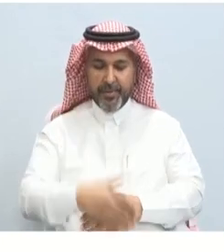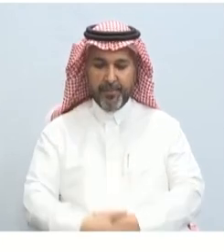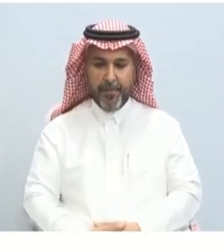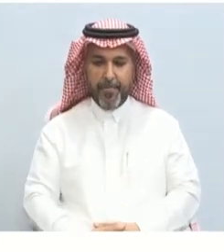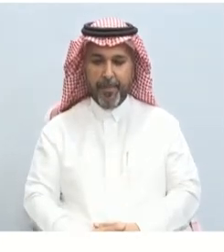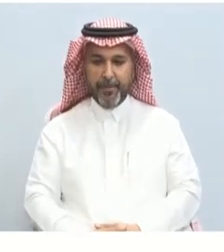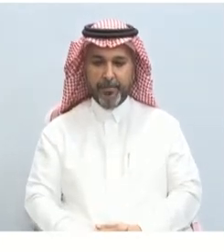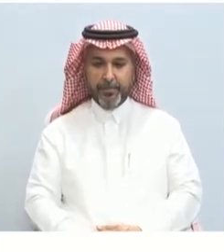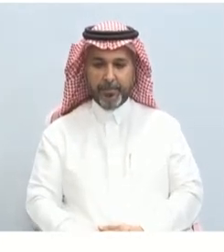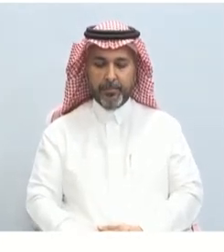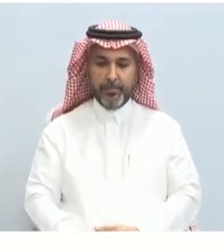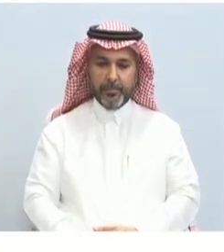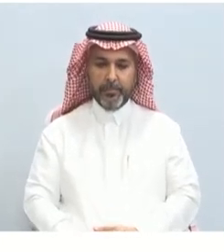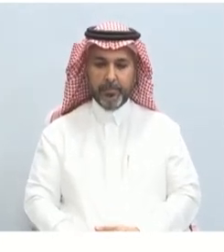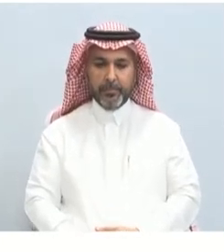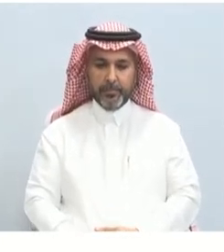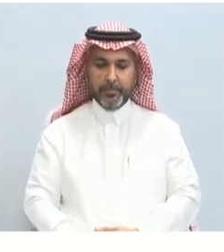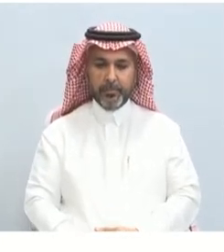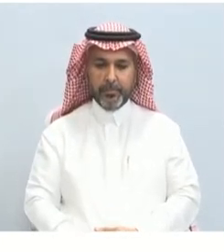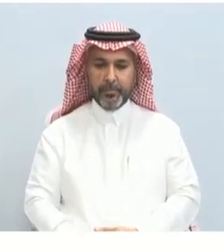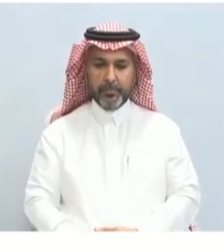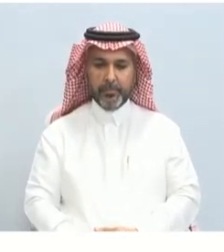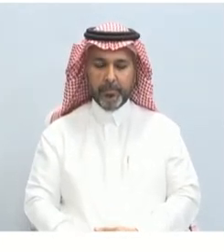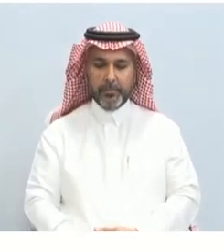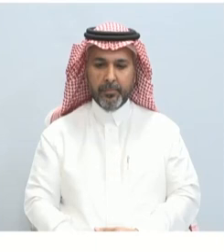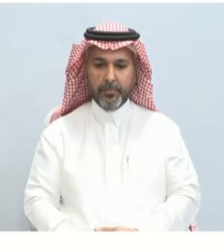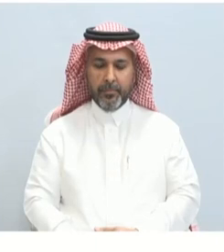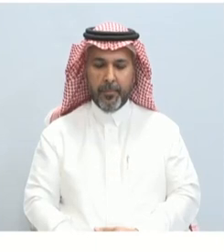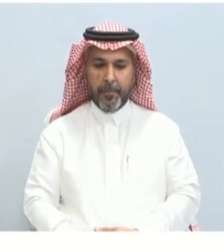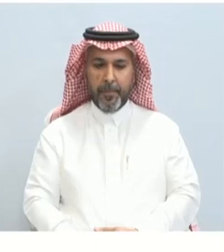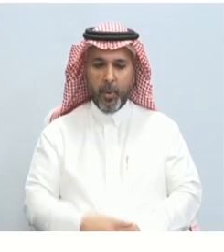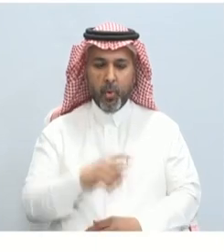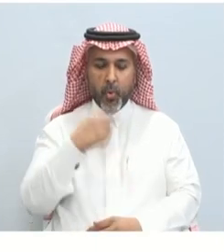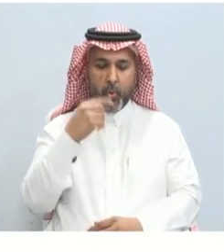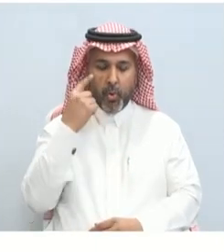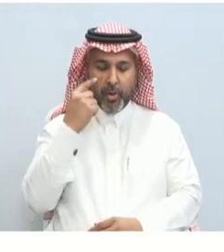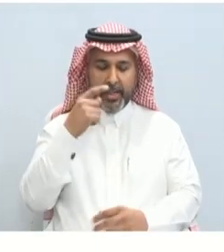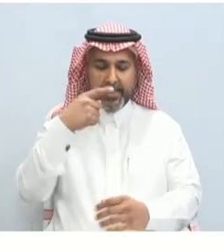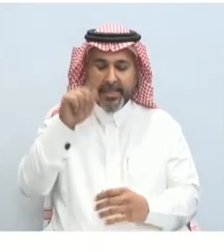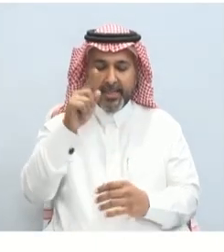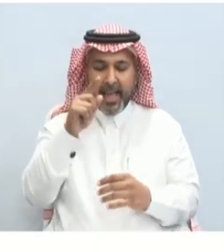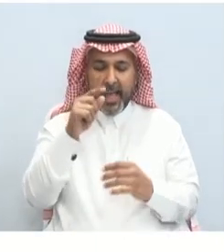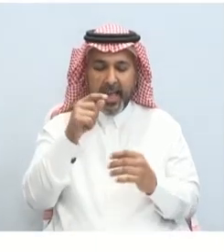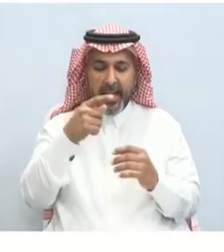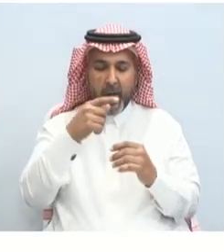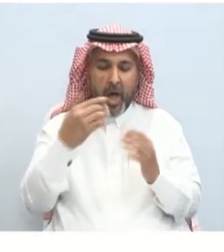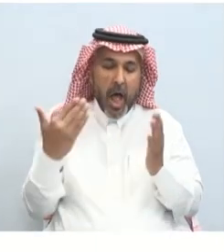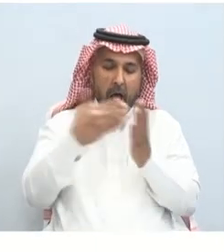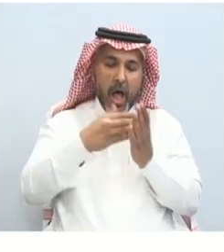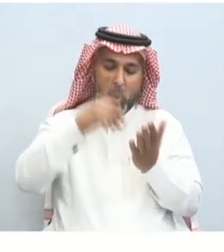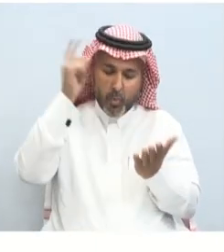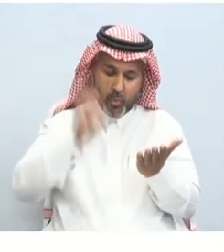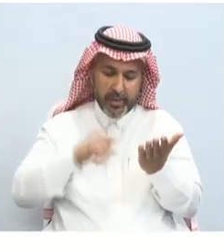عن ماذا عن المقدمات ولذلك قد يكون الاستدلال صحيحا وتكون قضاياه